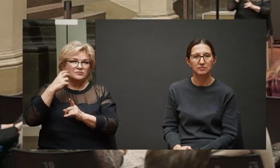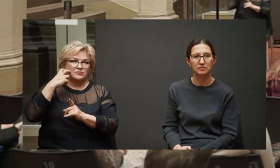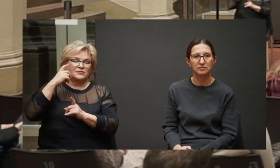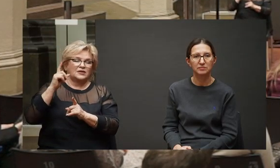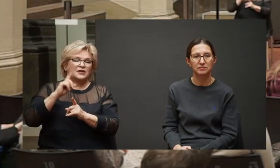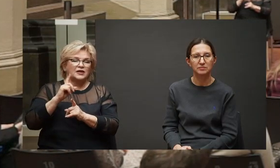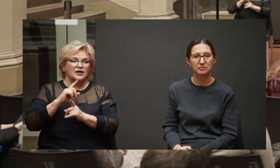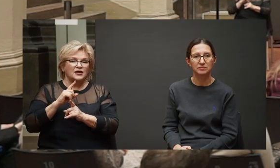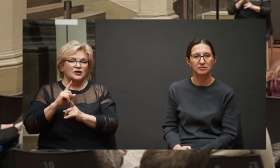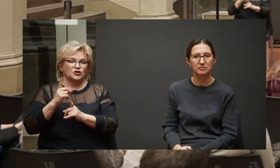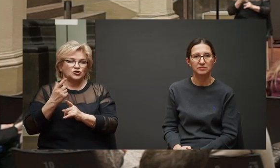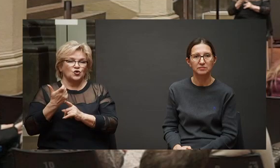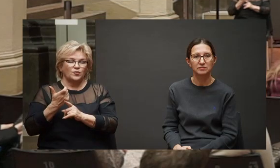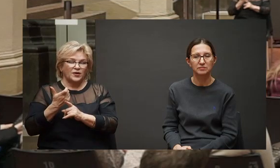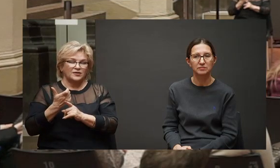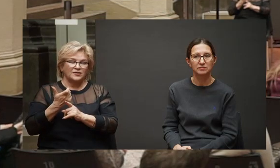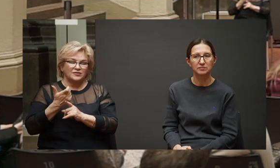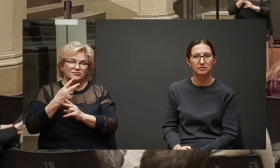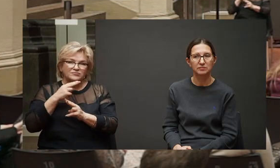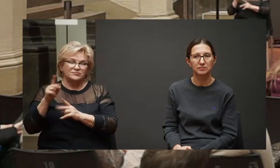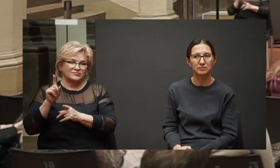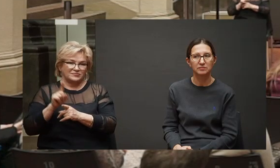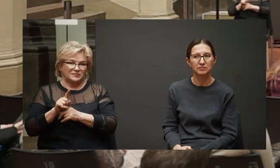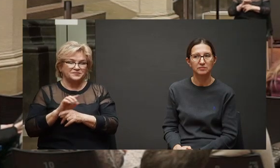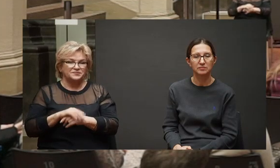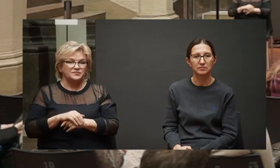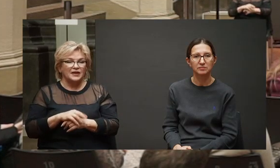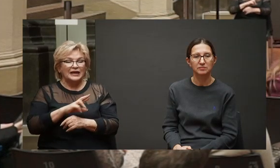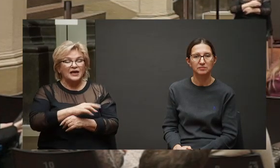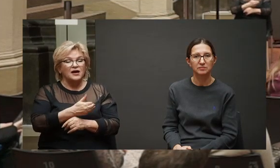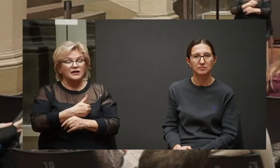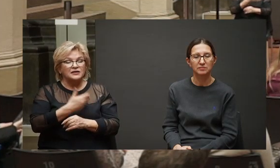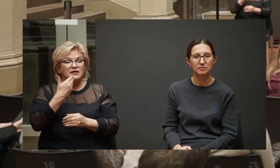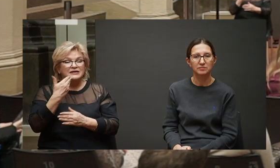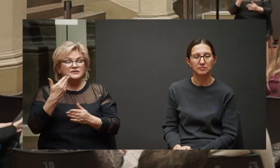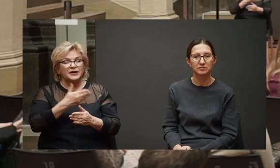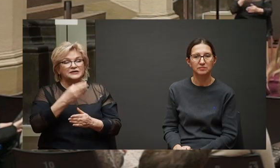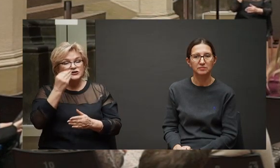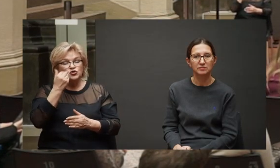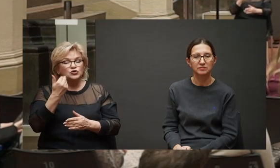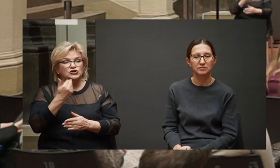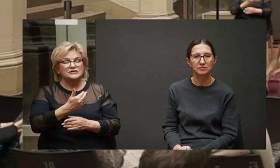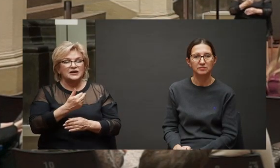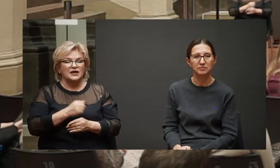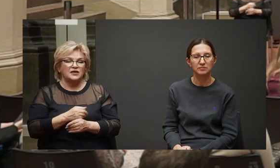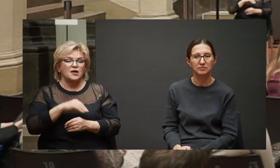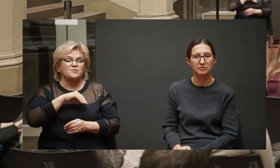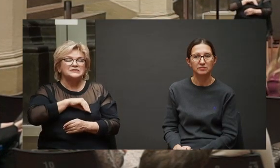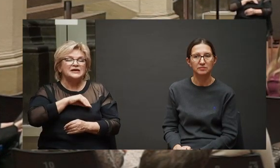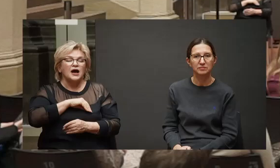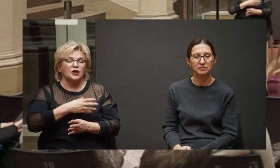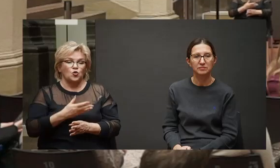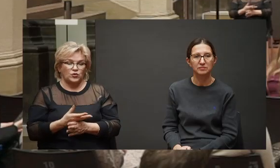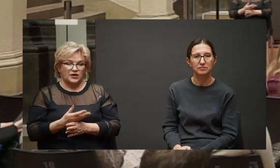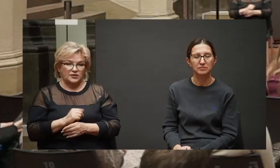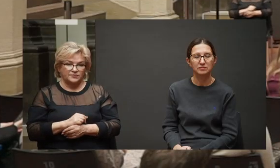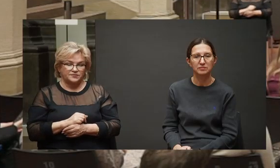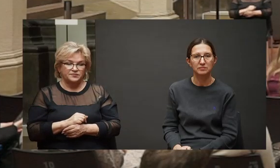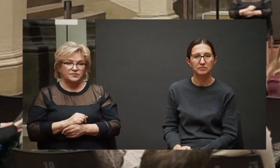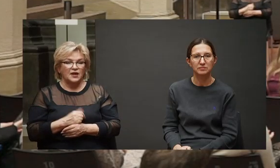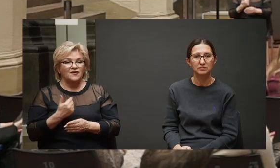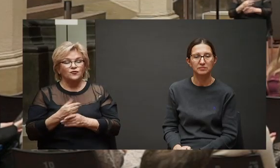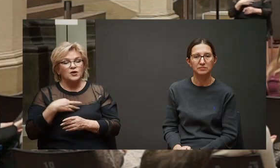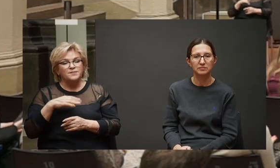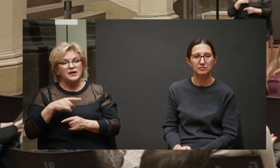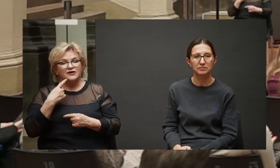не развило его в очередной раз. Я хотела спросить с точки зрения психологии. Вот